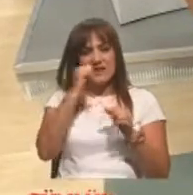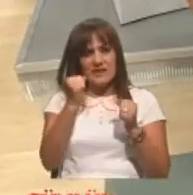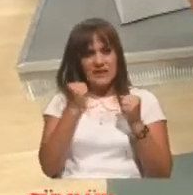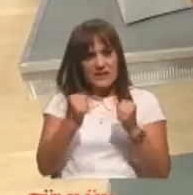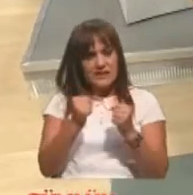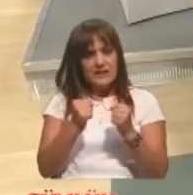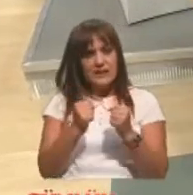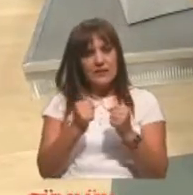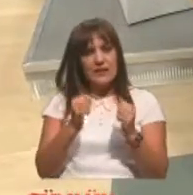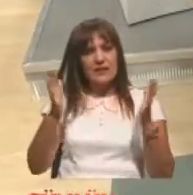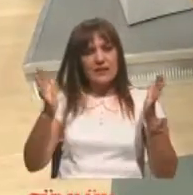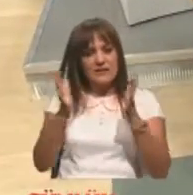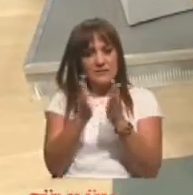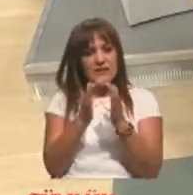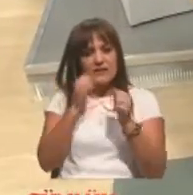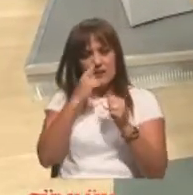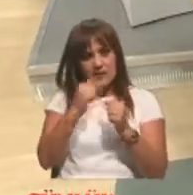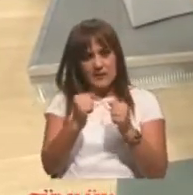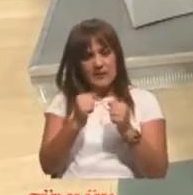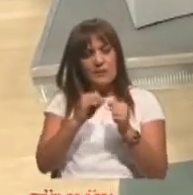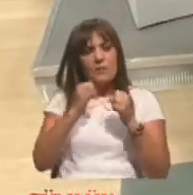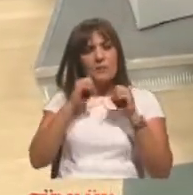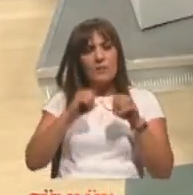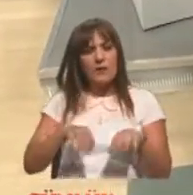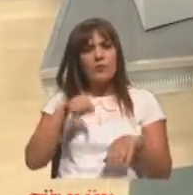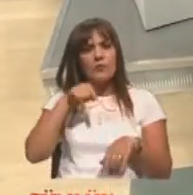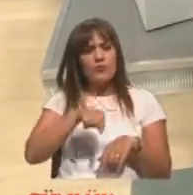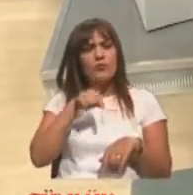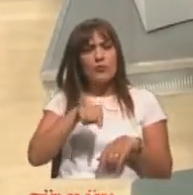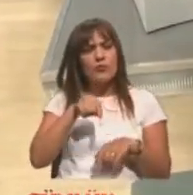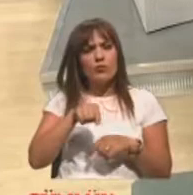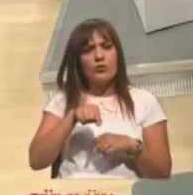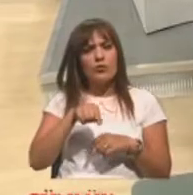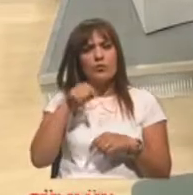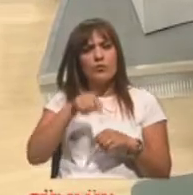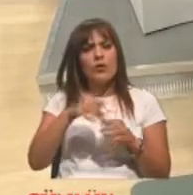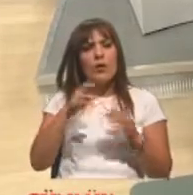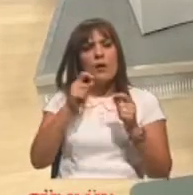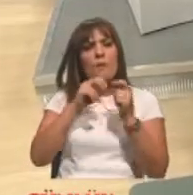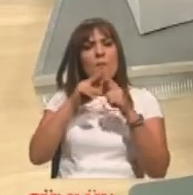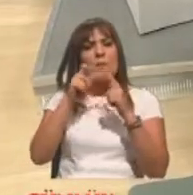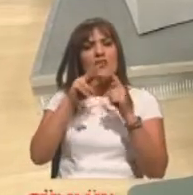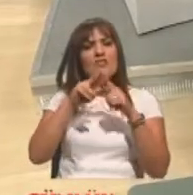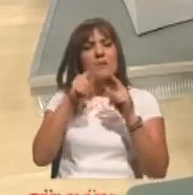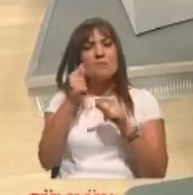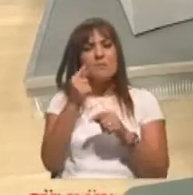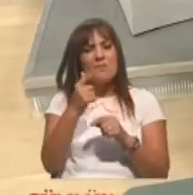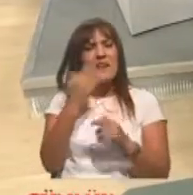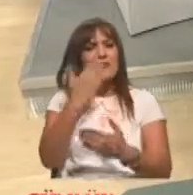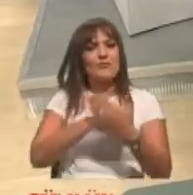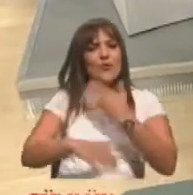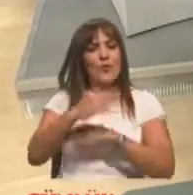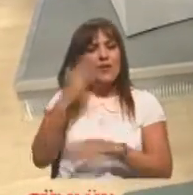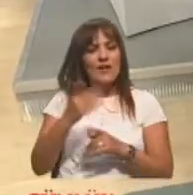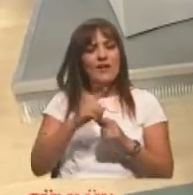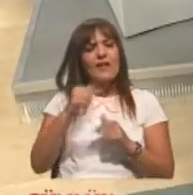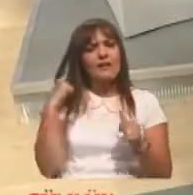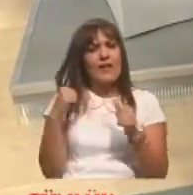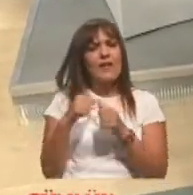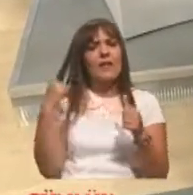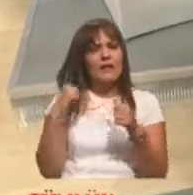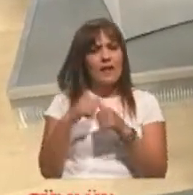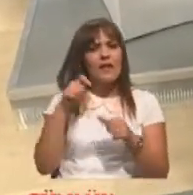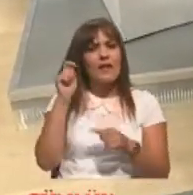Sıkıyorum. Ve bırakıyorum. Bunu bu bacak kasları birazcık yorulana kadar tekrar